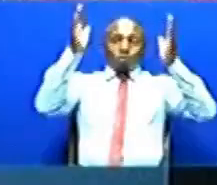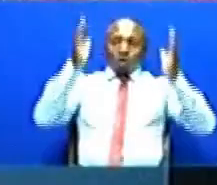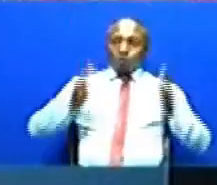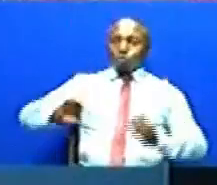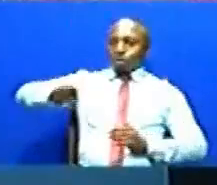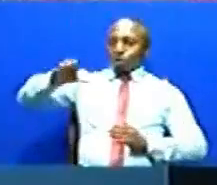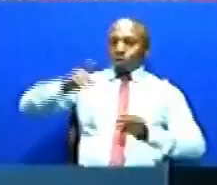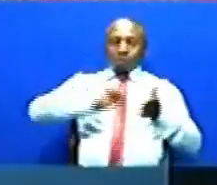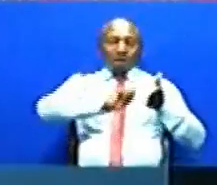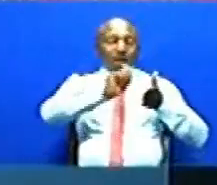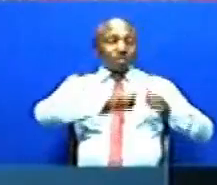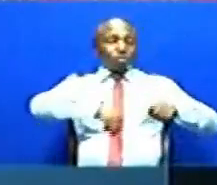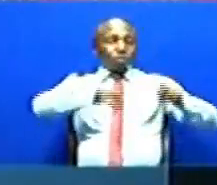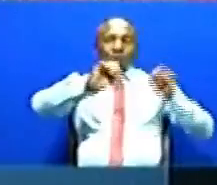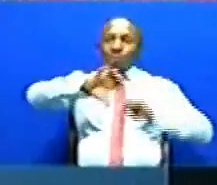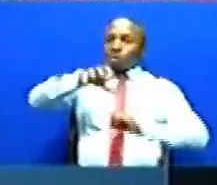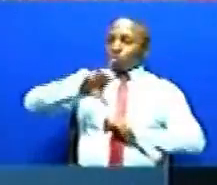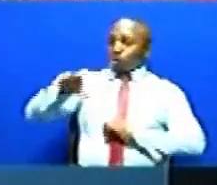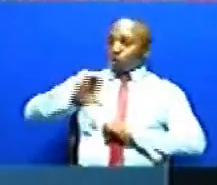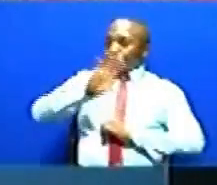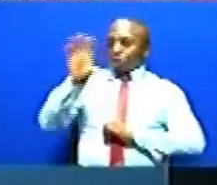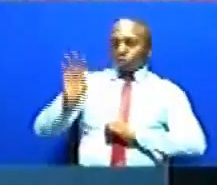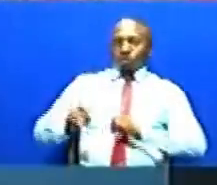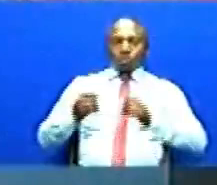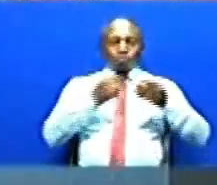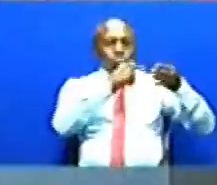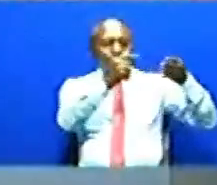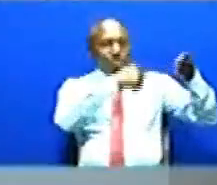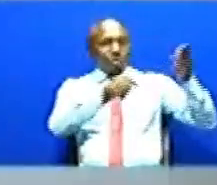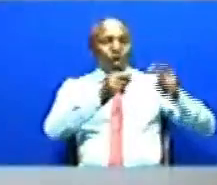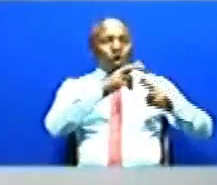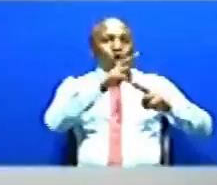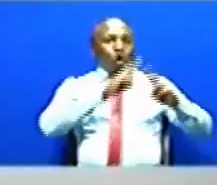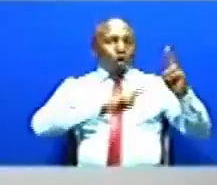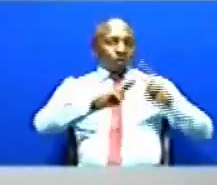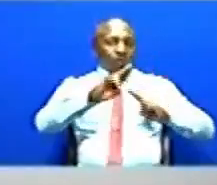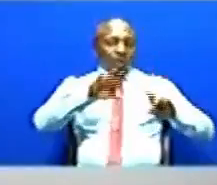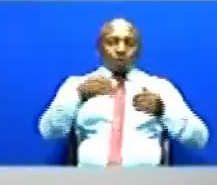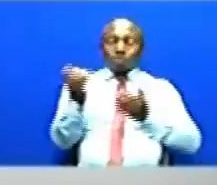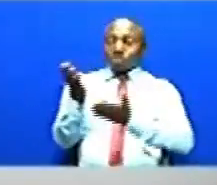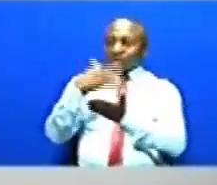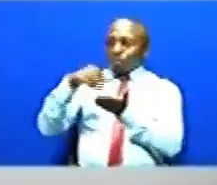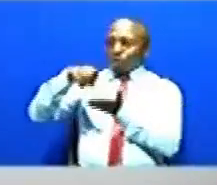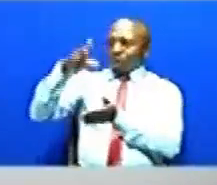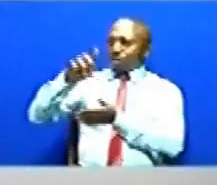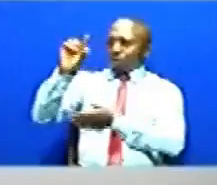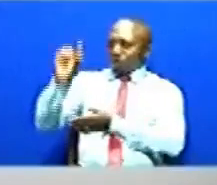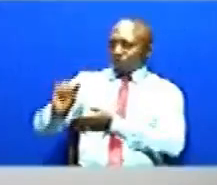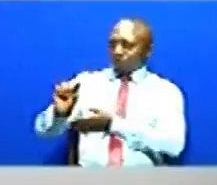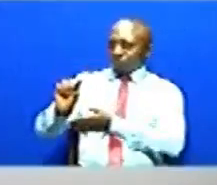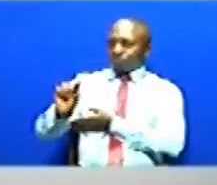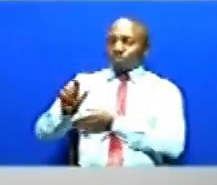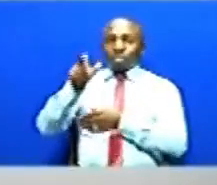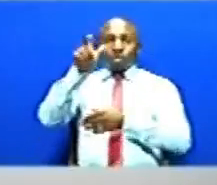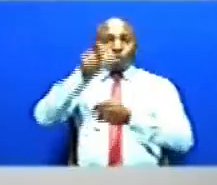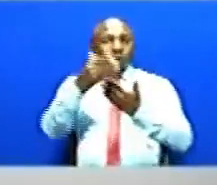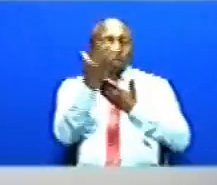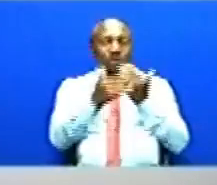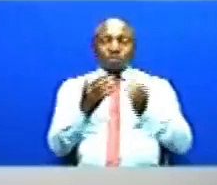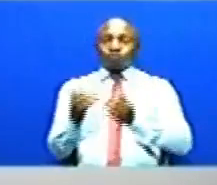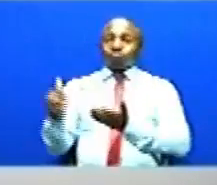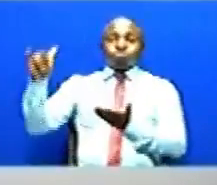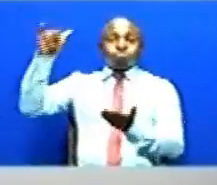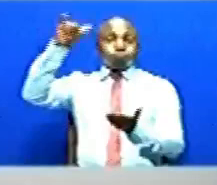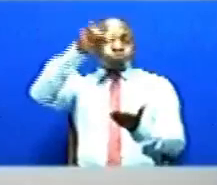na makatibu utawala wa mikoa yote nchini kuainisha hoteli ama sehemu zenye gharama nafuu ambazo wasafiri wanaoingia